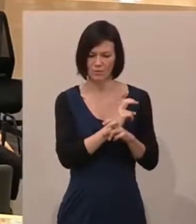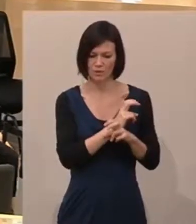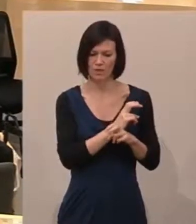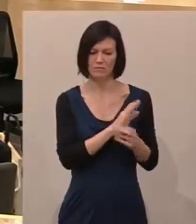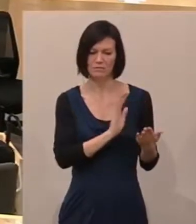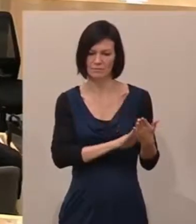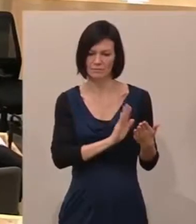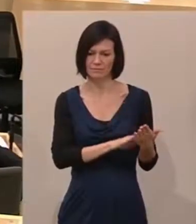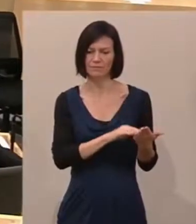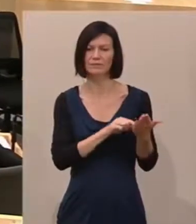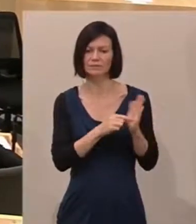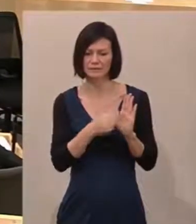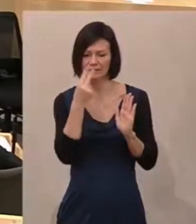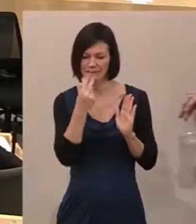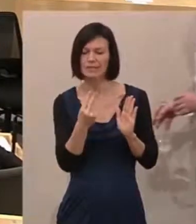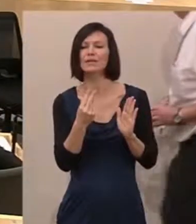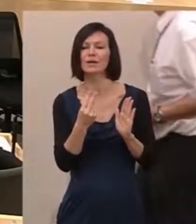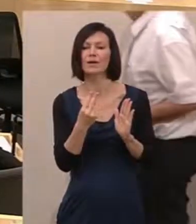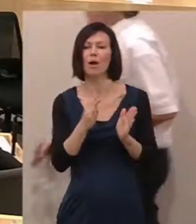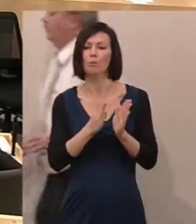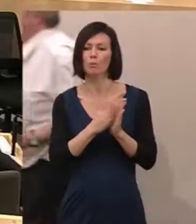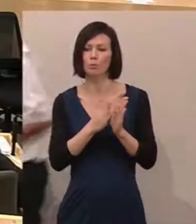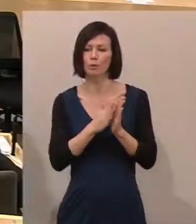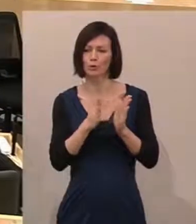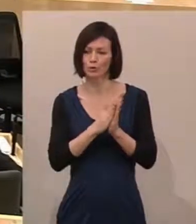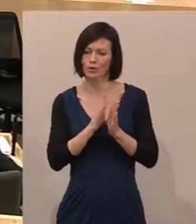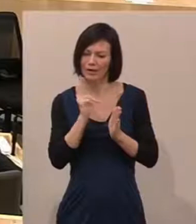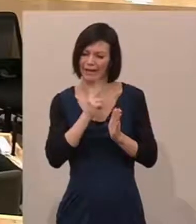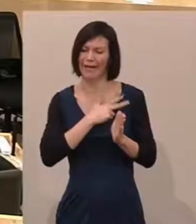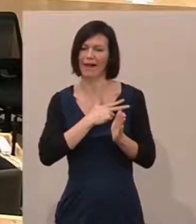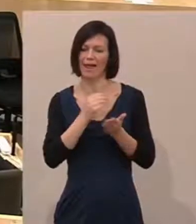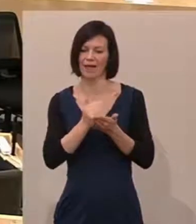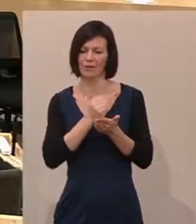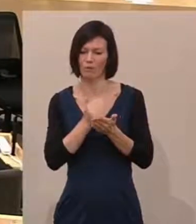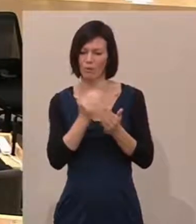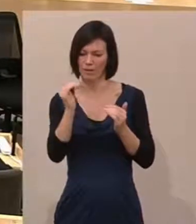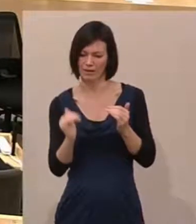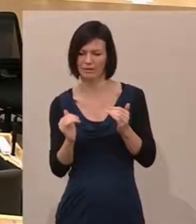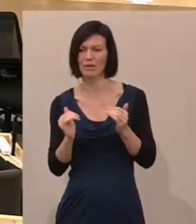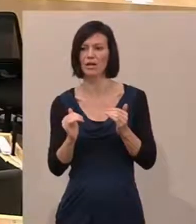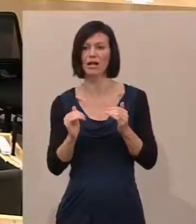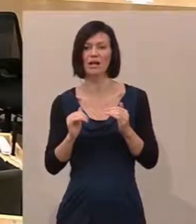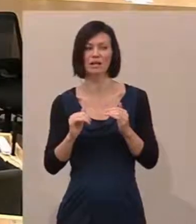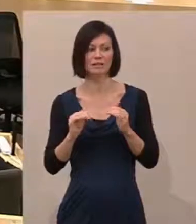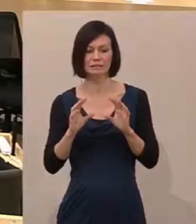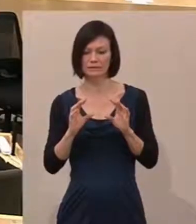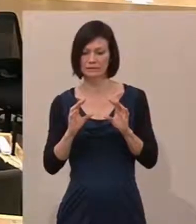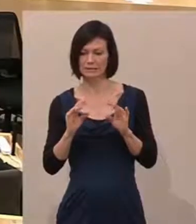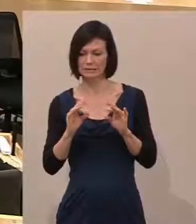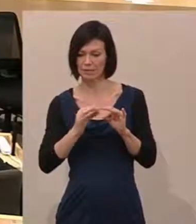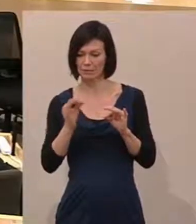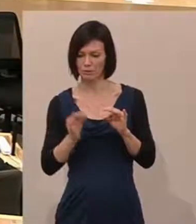die Bruttorealeinkommen der untersten 10% in den letzten Jahren, dass sie um ein